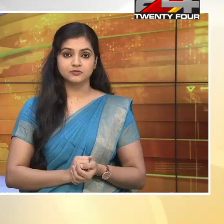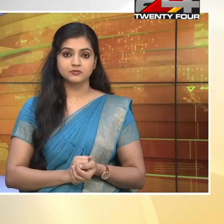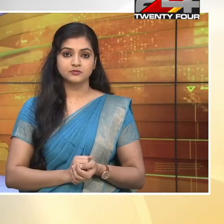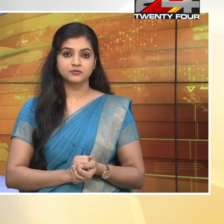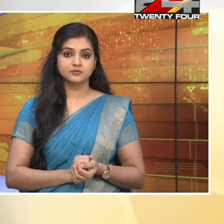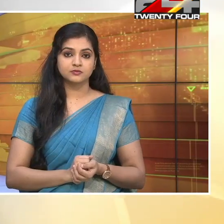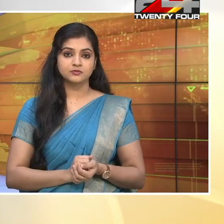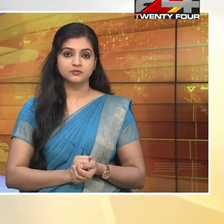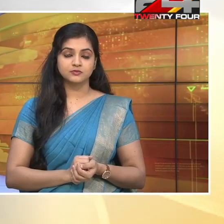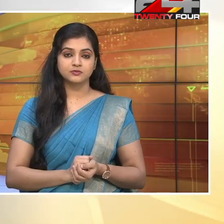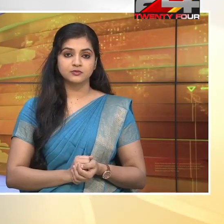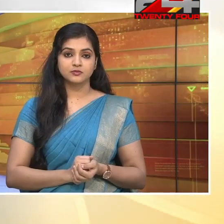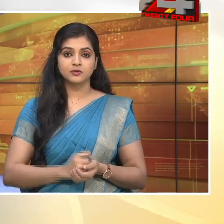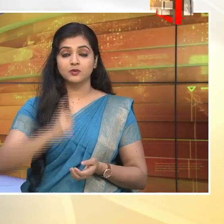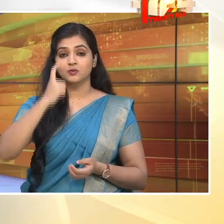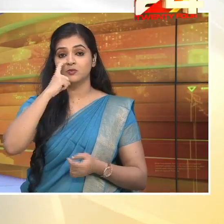നിന്നും.